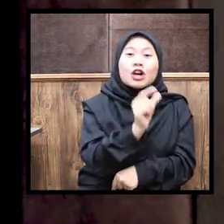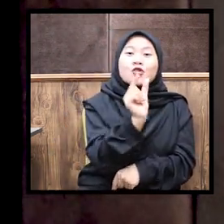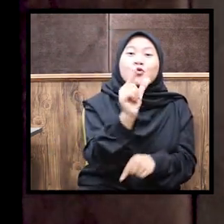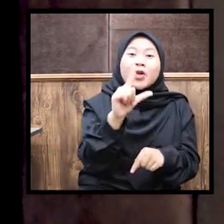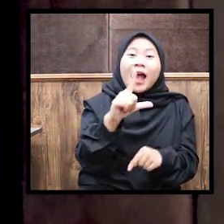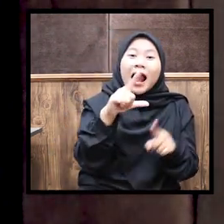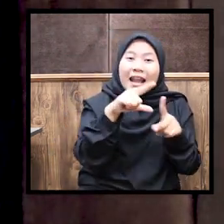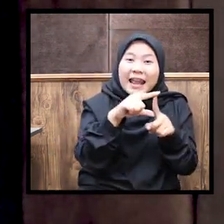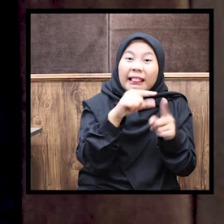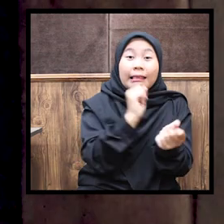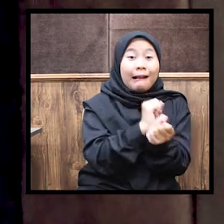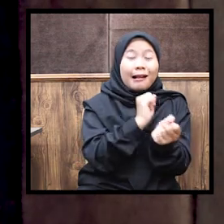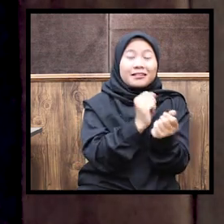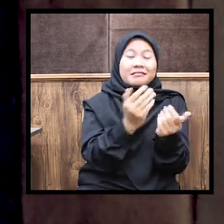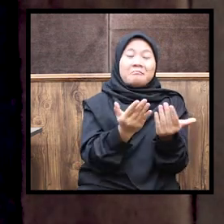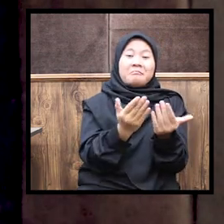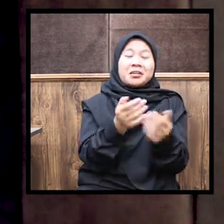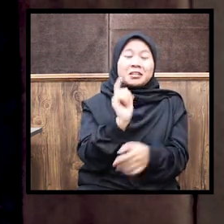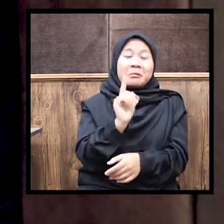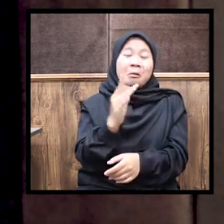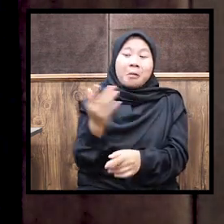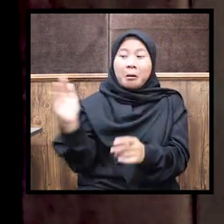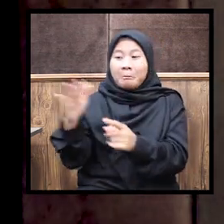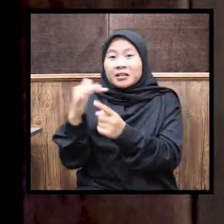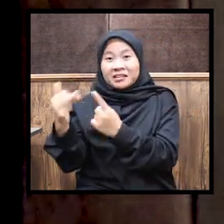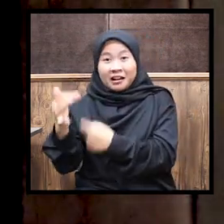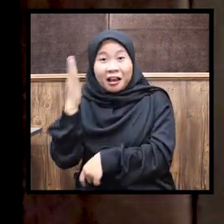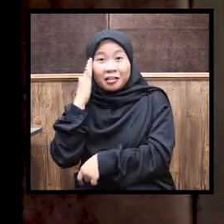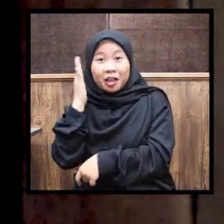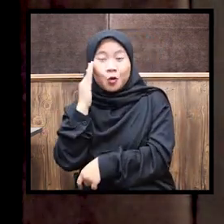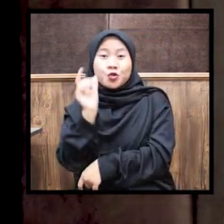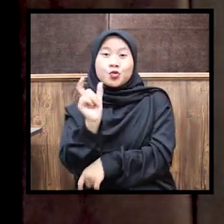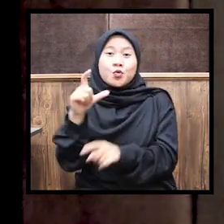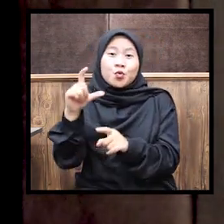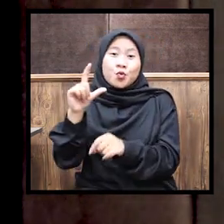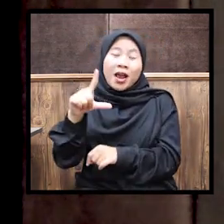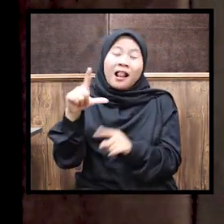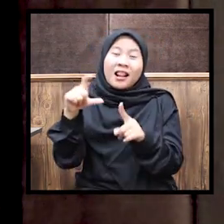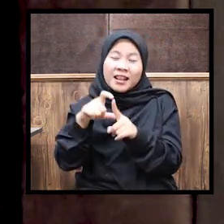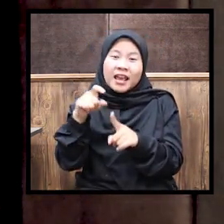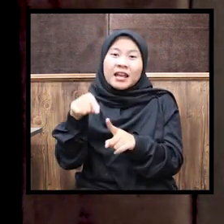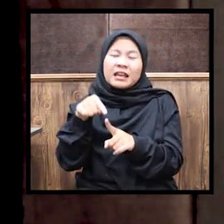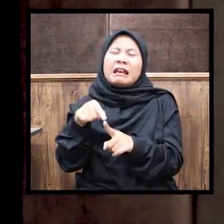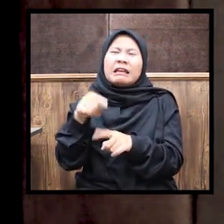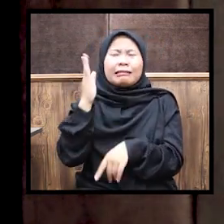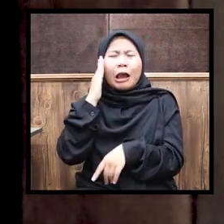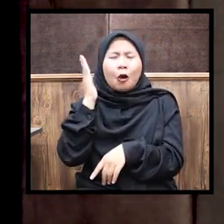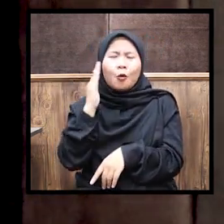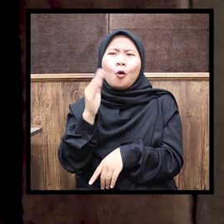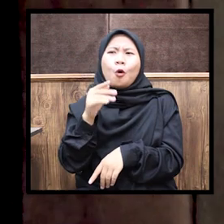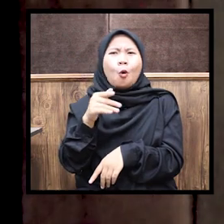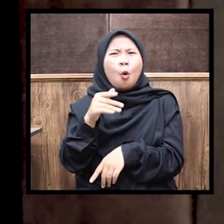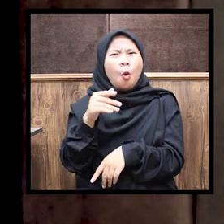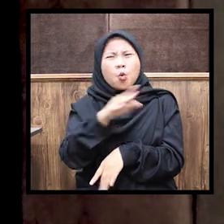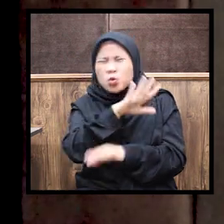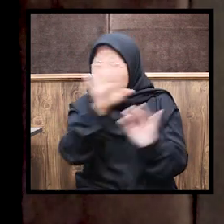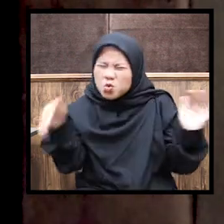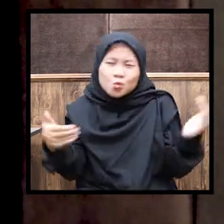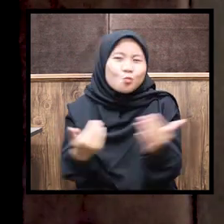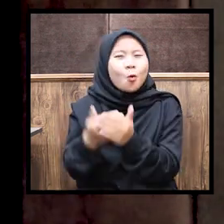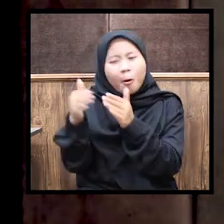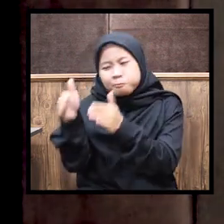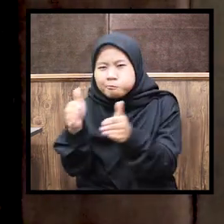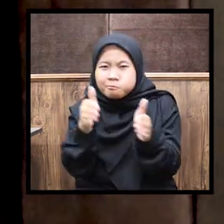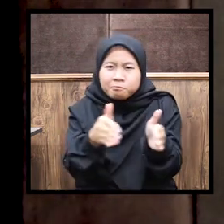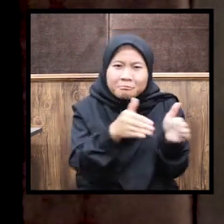u ketenag kerjaan karena masyarakat tahunya ya u itu unit layanan disabilitas tahunya untuk semuanya seperti itu padahal untuk bidang